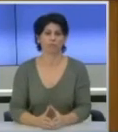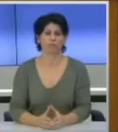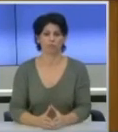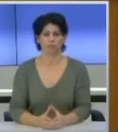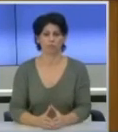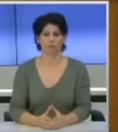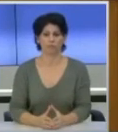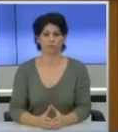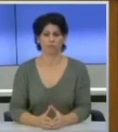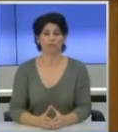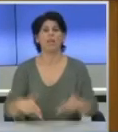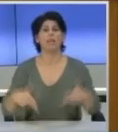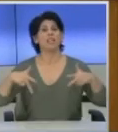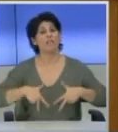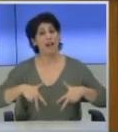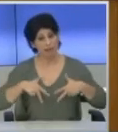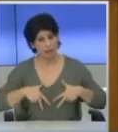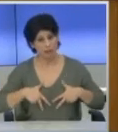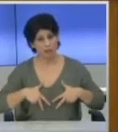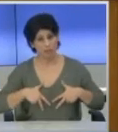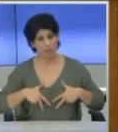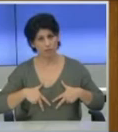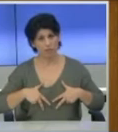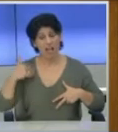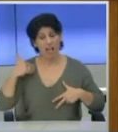Συγκεκριμένα, η κυβέρνηση